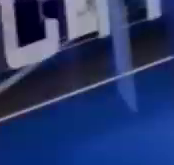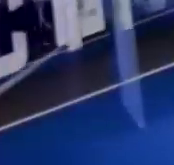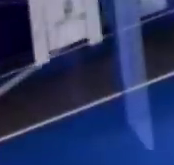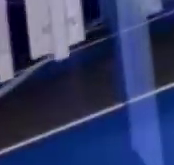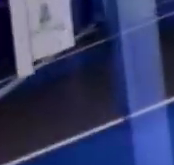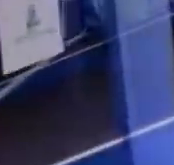Дякую за перегляд!